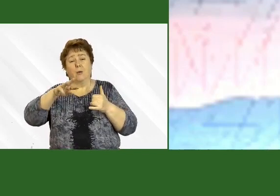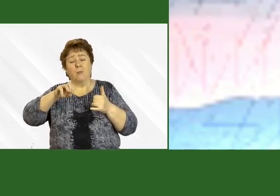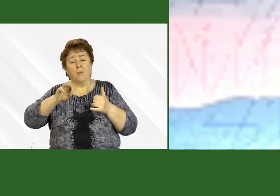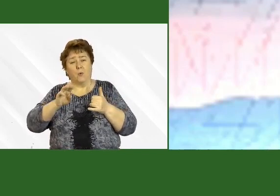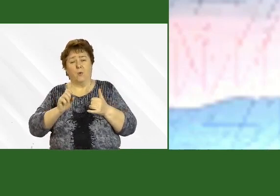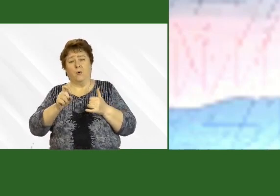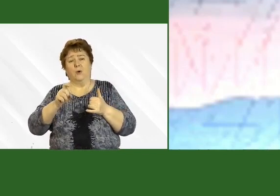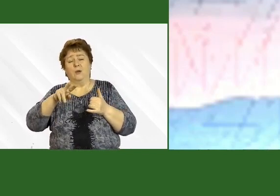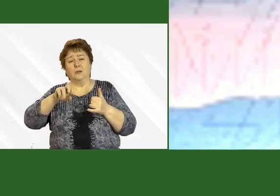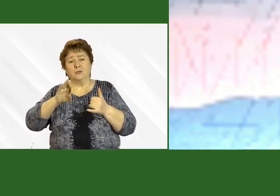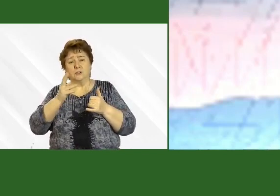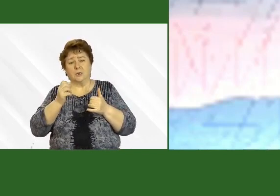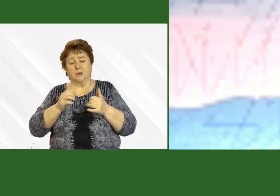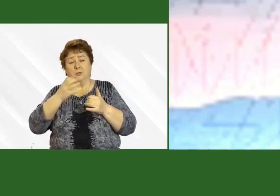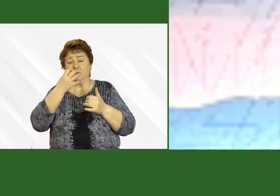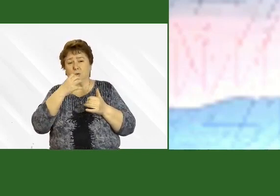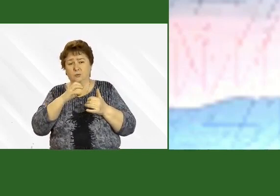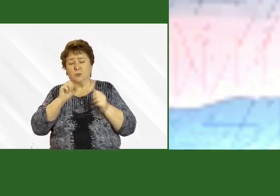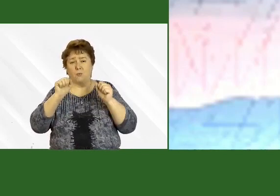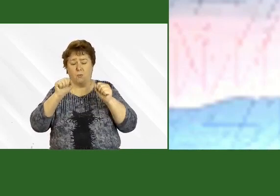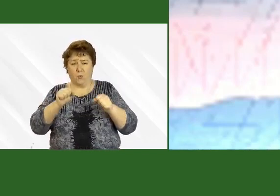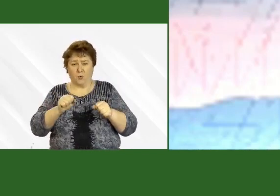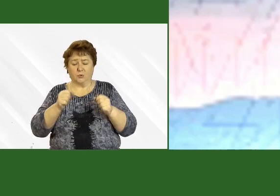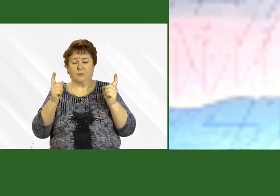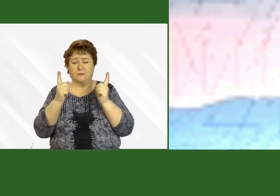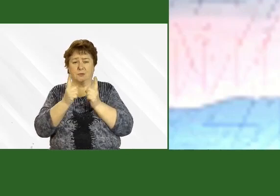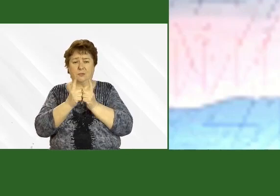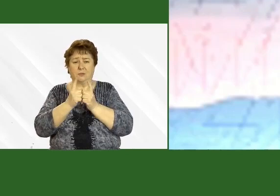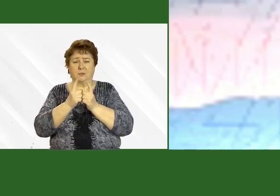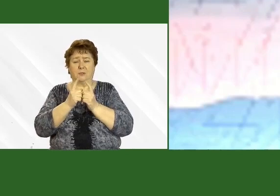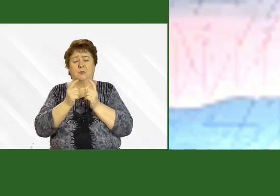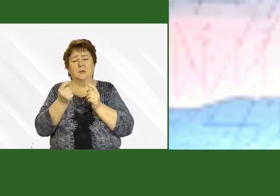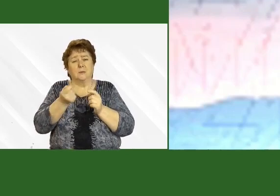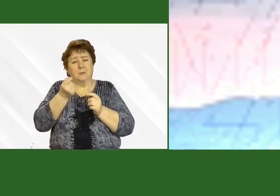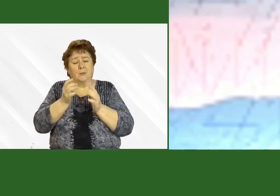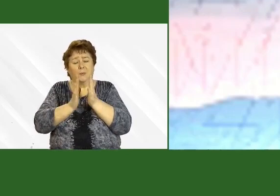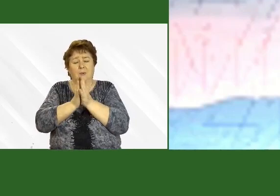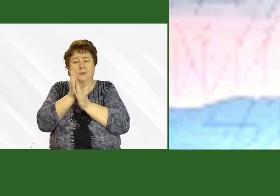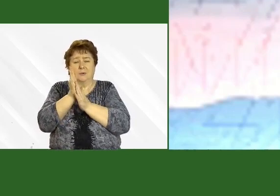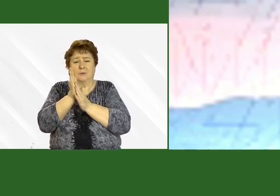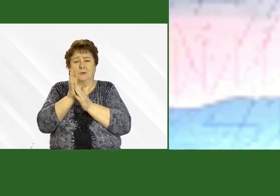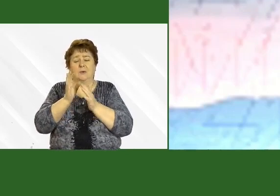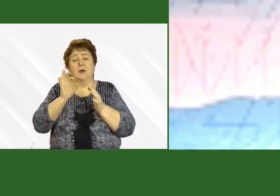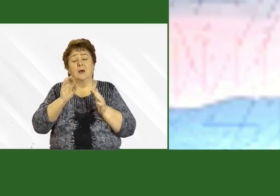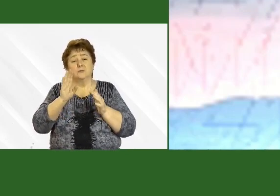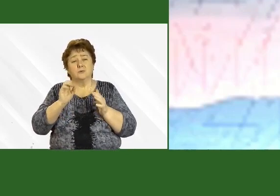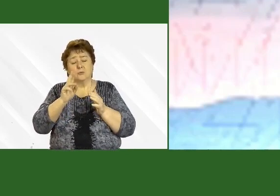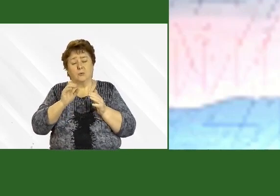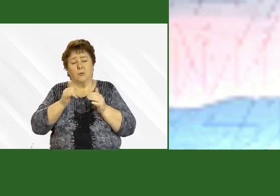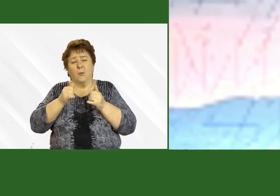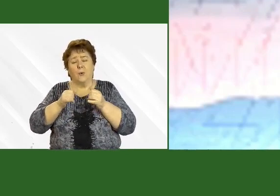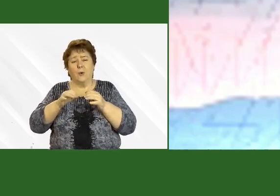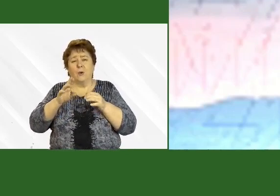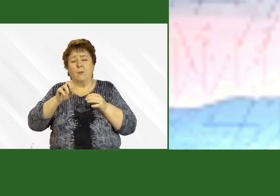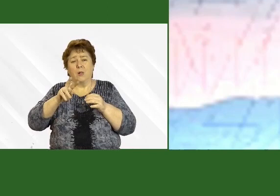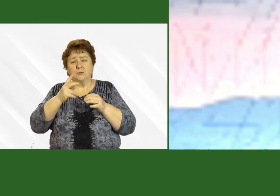то на южной стороне уже можно встретить злаковые культуры асоку ползучий